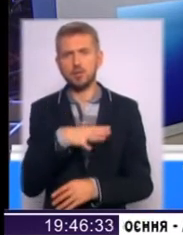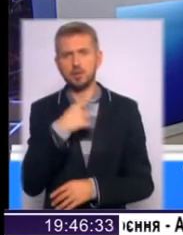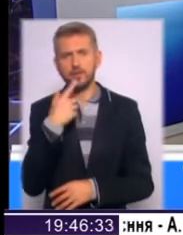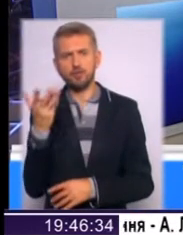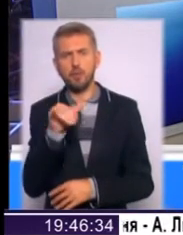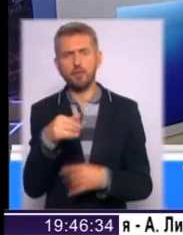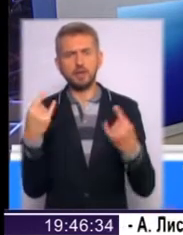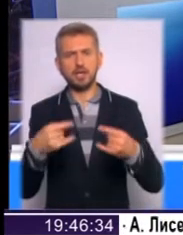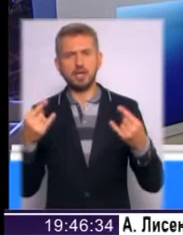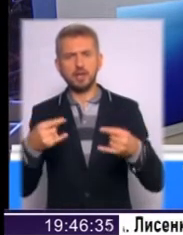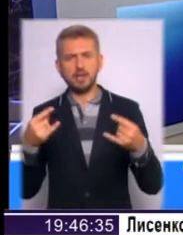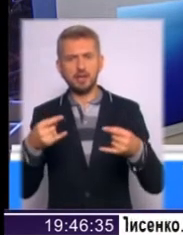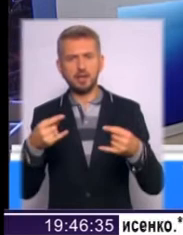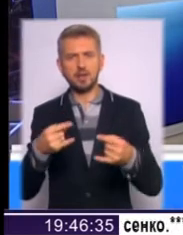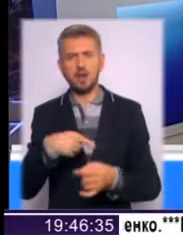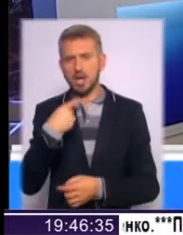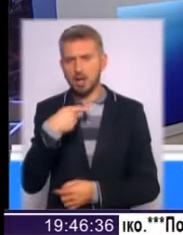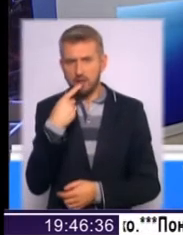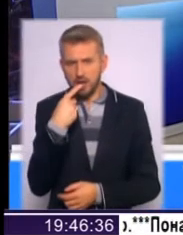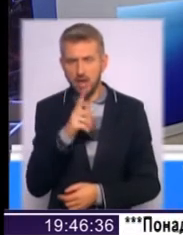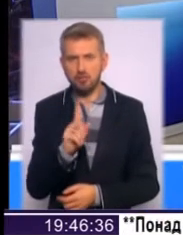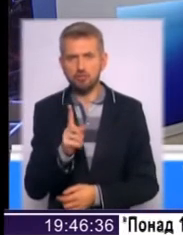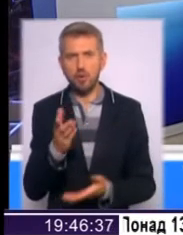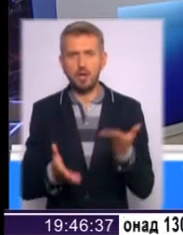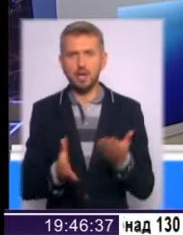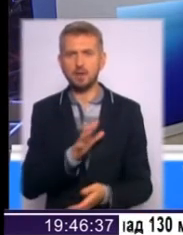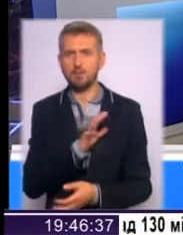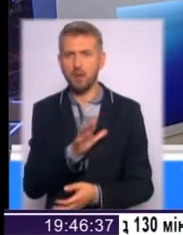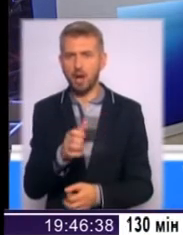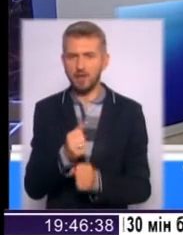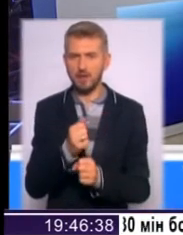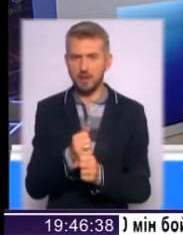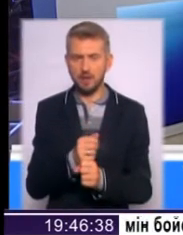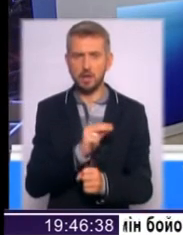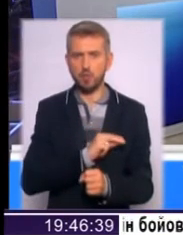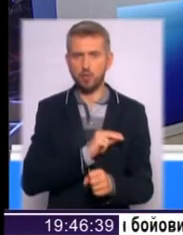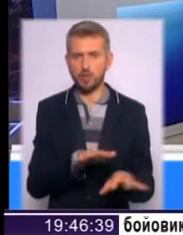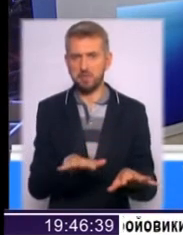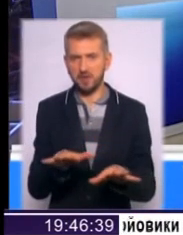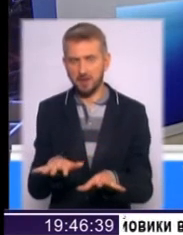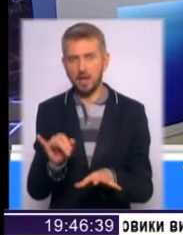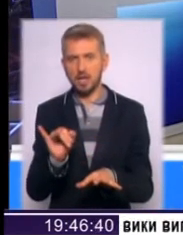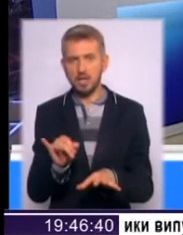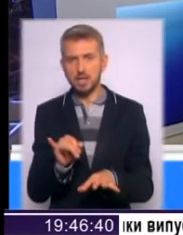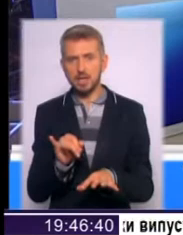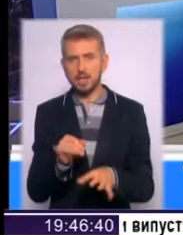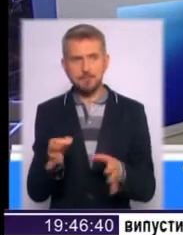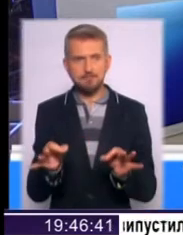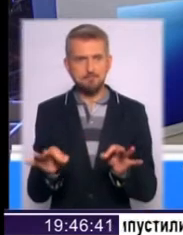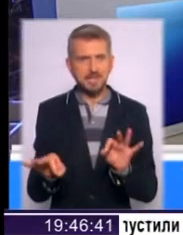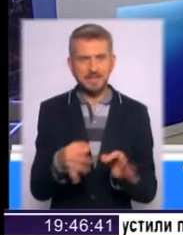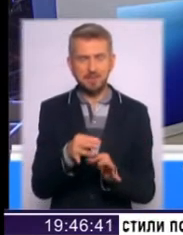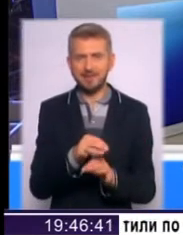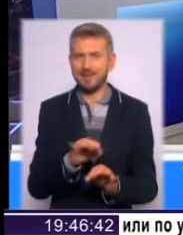вас на телевидении и говорила, что если богатый делает рабочие места и прицепиться не к чему,